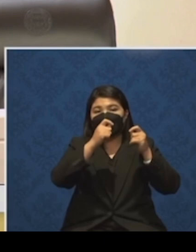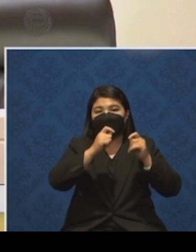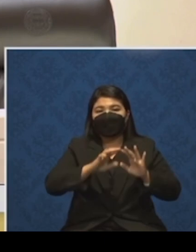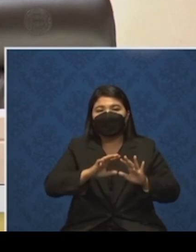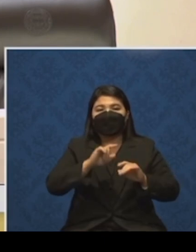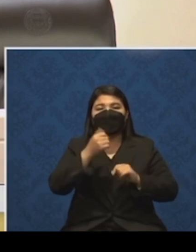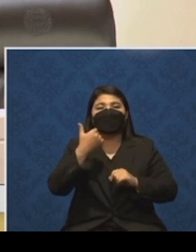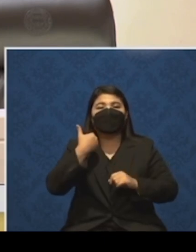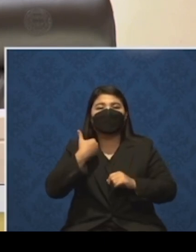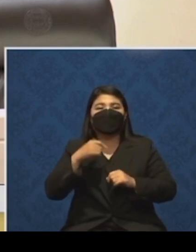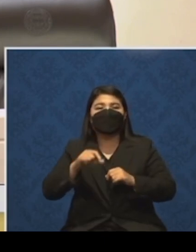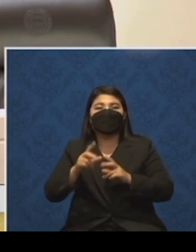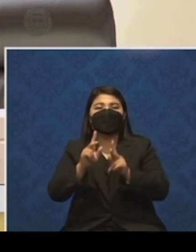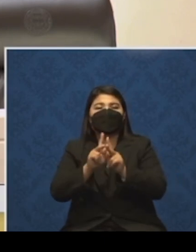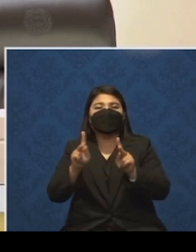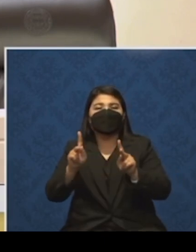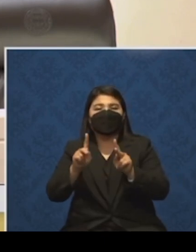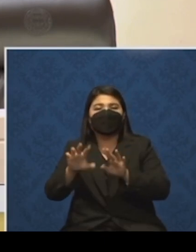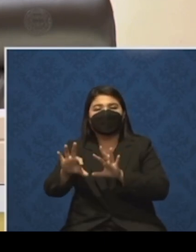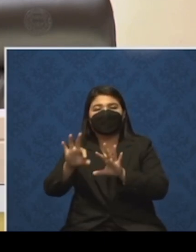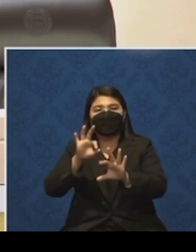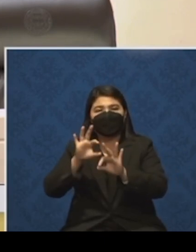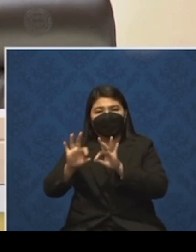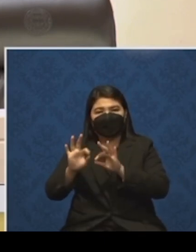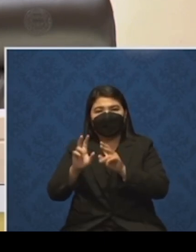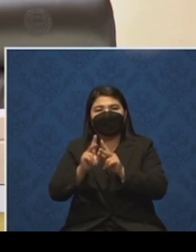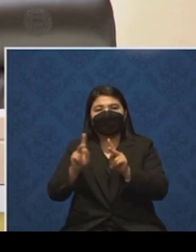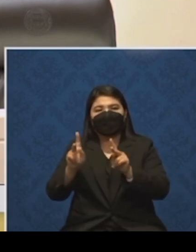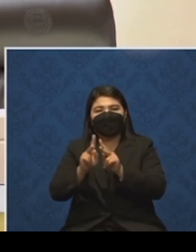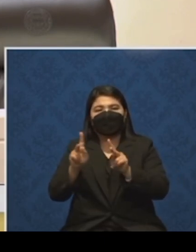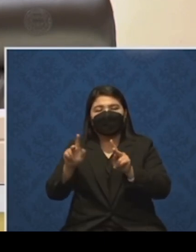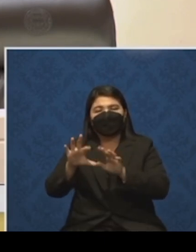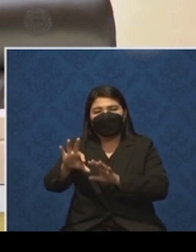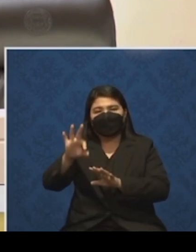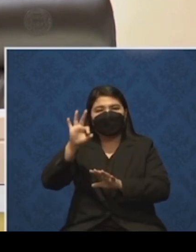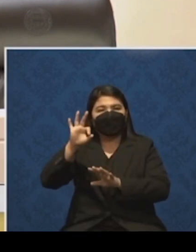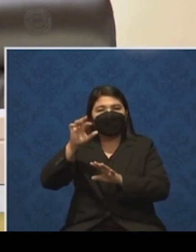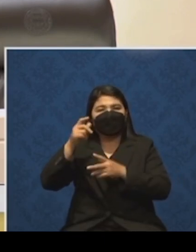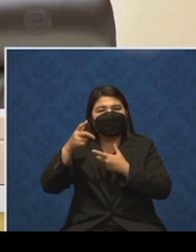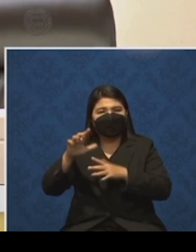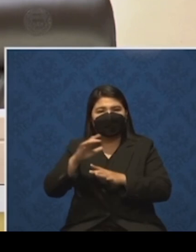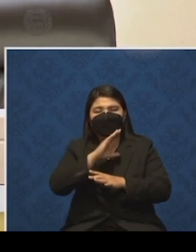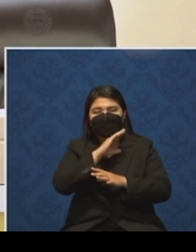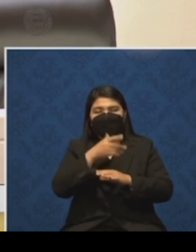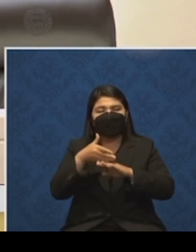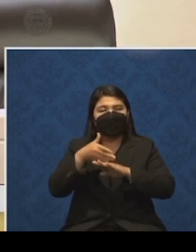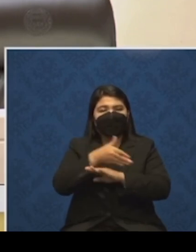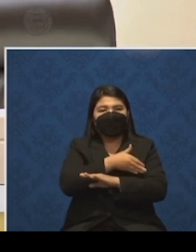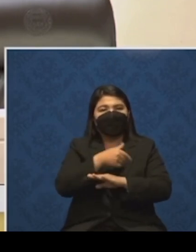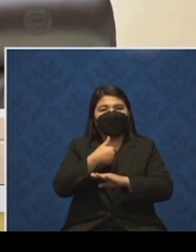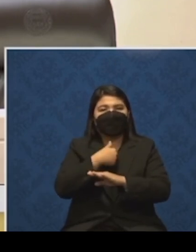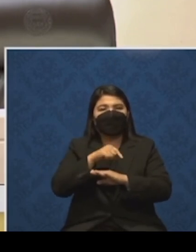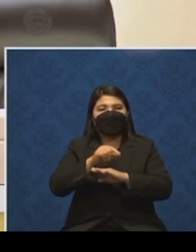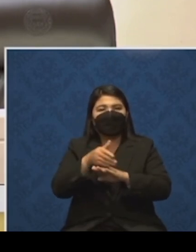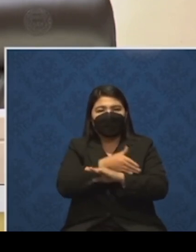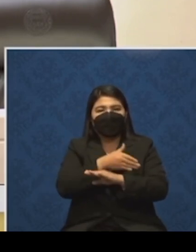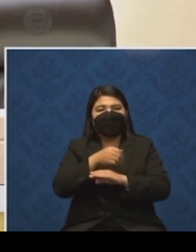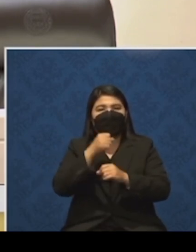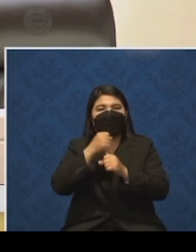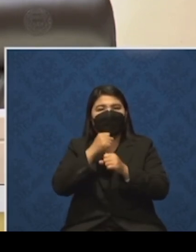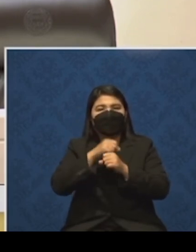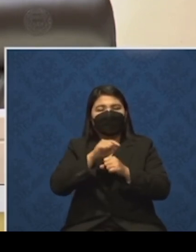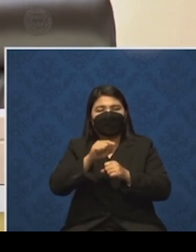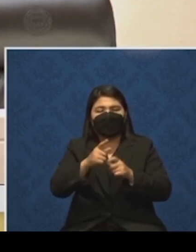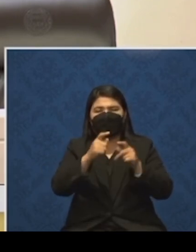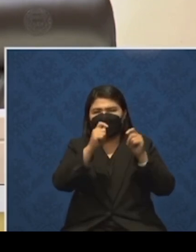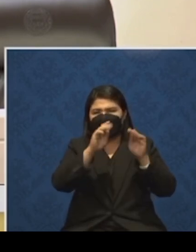คณะกรรมการได้คัดเลือกนะก่อนที่จะจัดหายุทธปกรณ์นั้นทุกเหล่าทัพจะต้องตั้งกรรมการขึ้นมาคัดเลือกแบบนะให้ตร